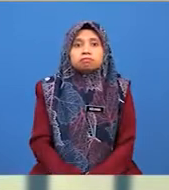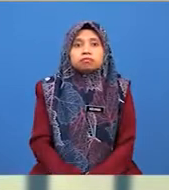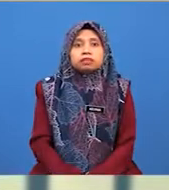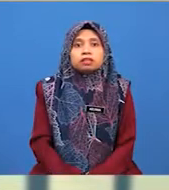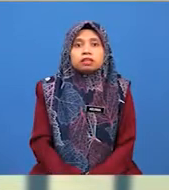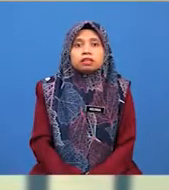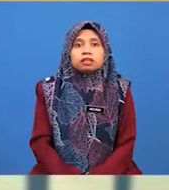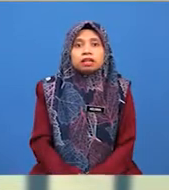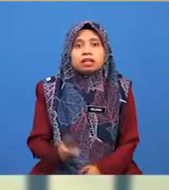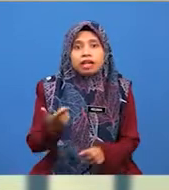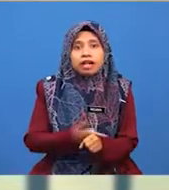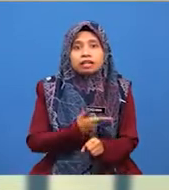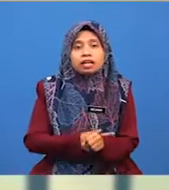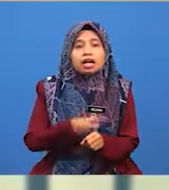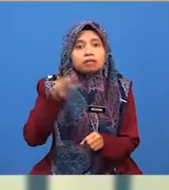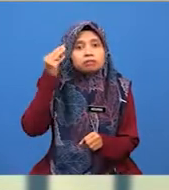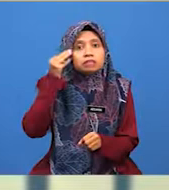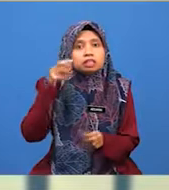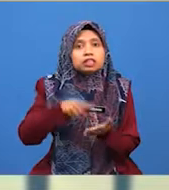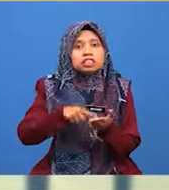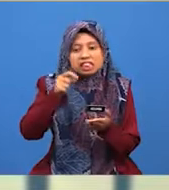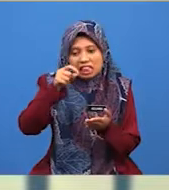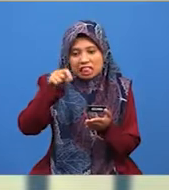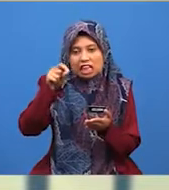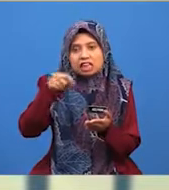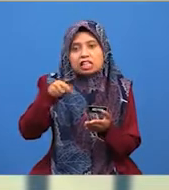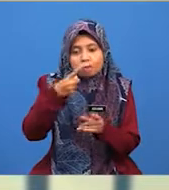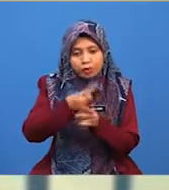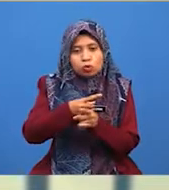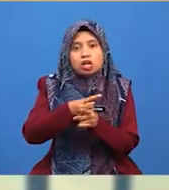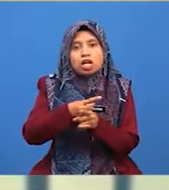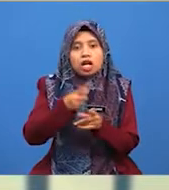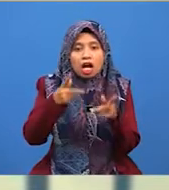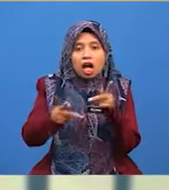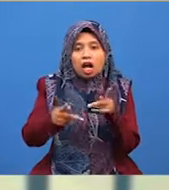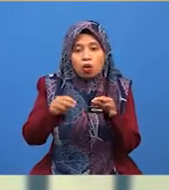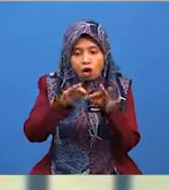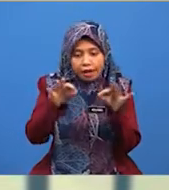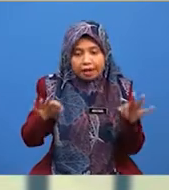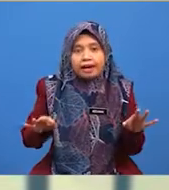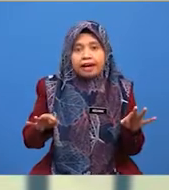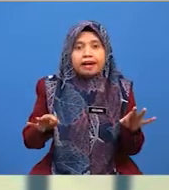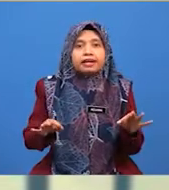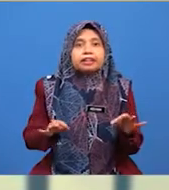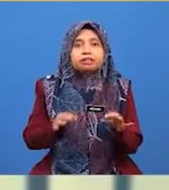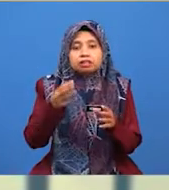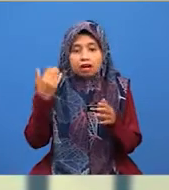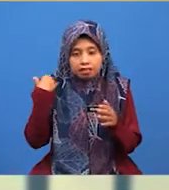Bagi latihan minda ini, kamu kena tandakan betul sekiranya ayat